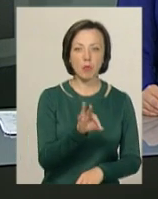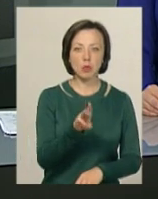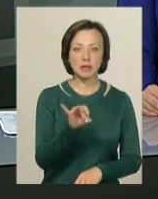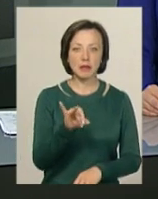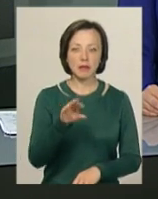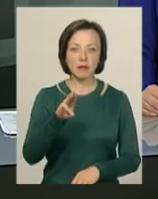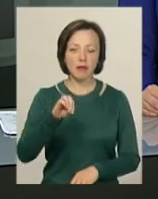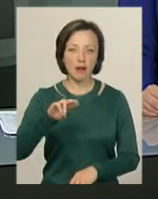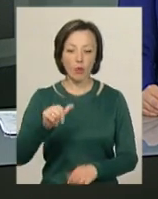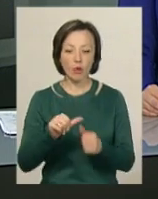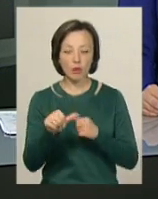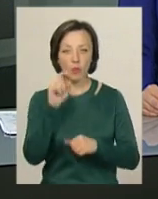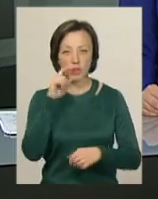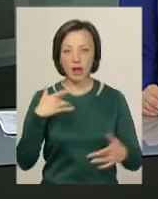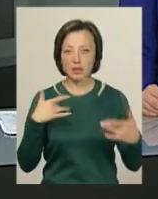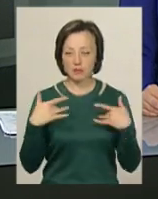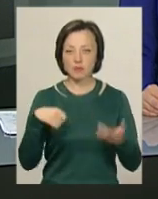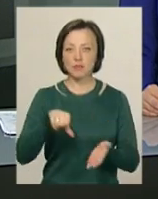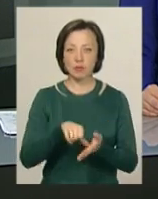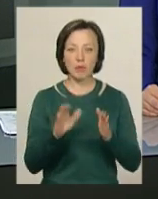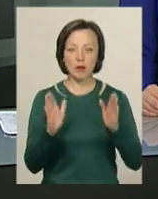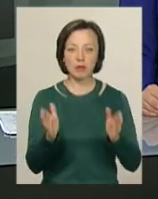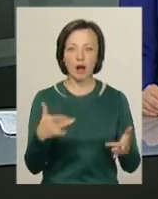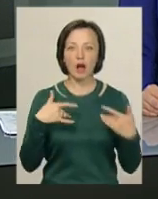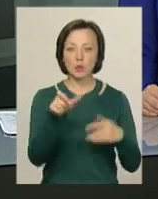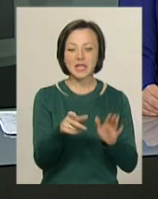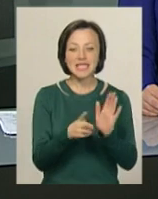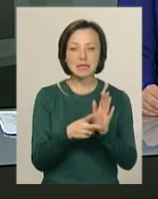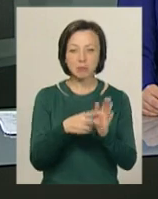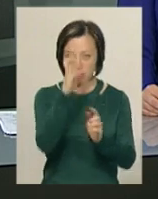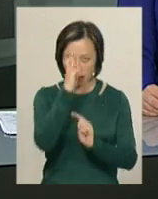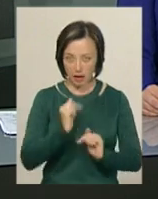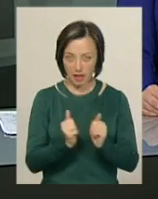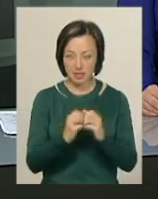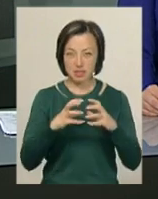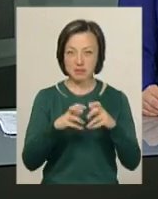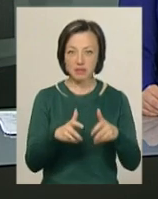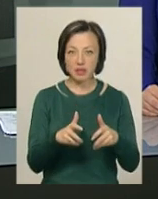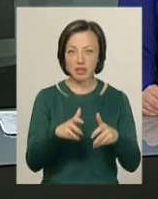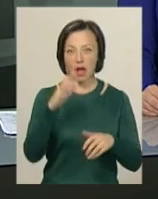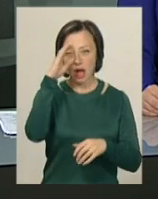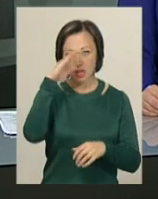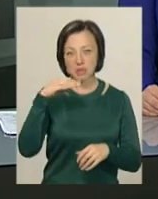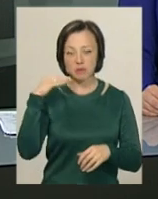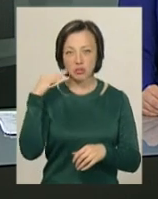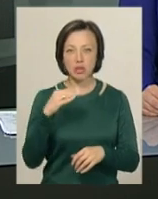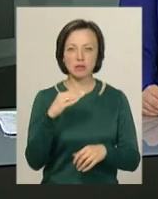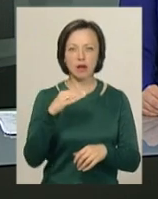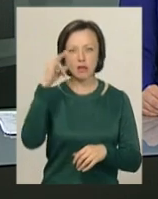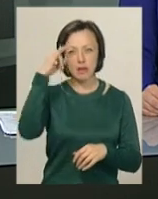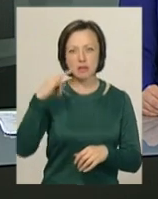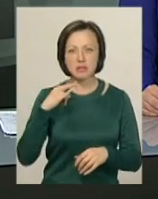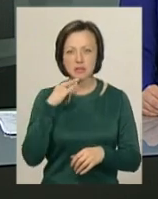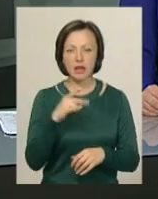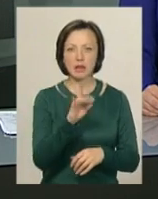Окрім українських артистів, у Хмельницькому виступатимуть актори з 7 країн світу – Азербайджану, Казахстану, Киргизії, Косово,